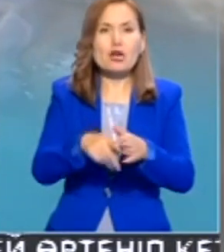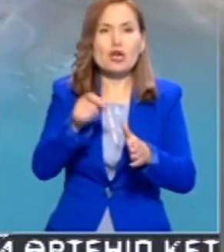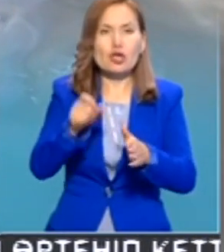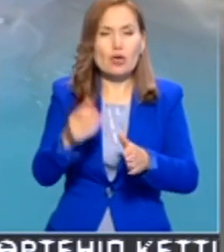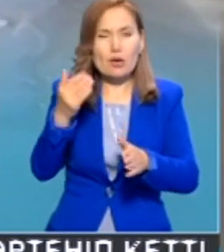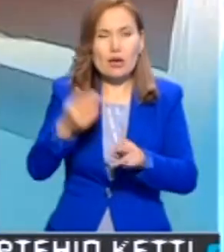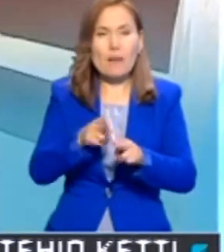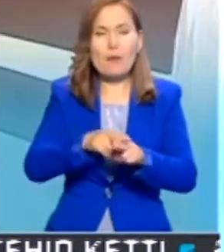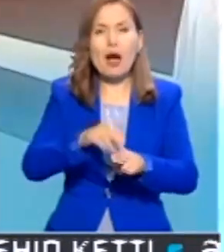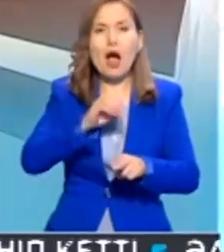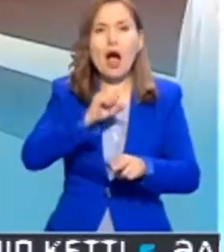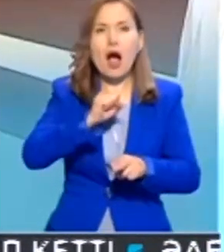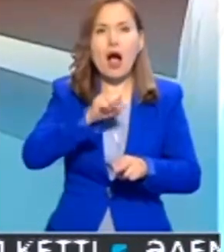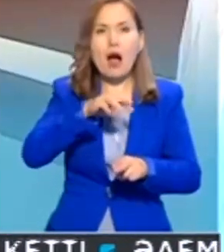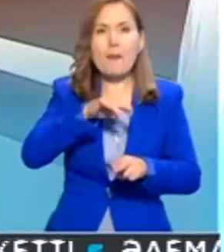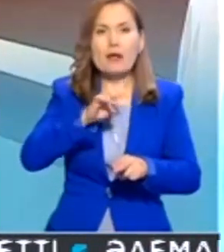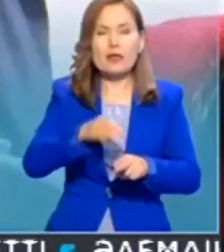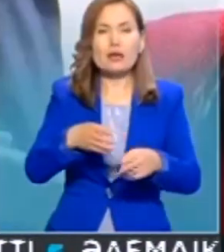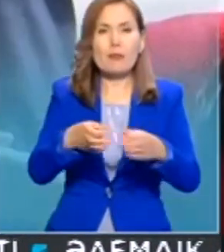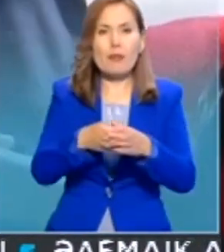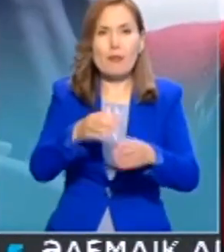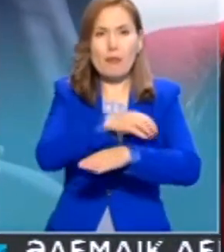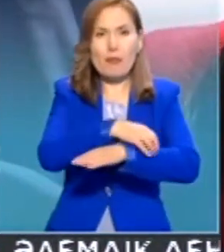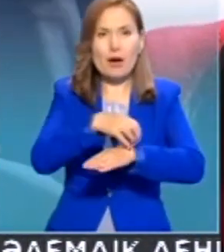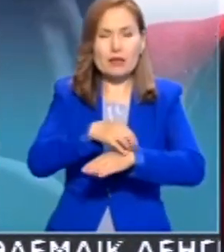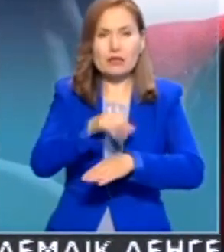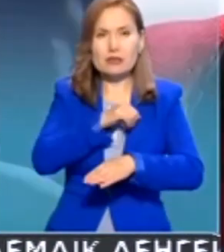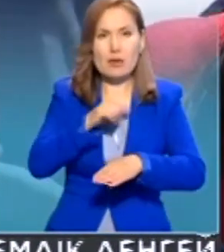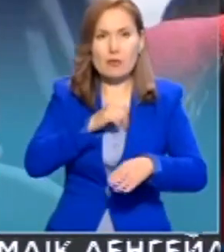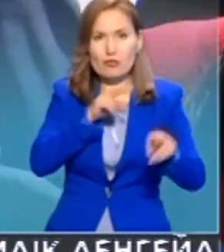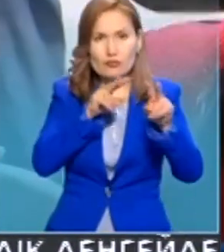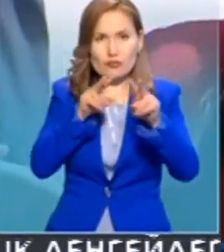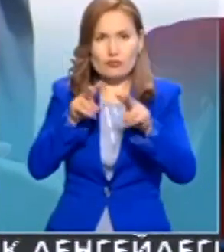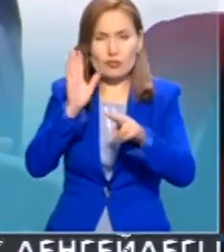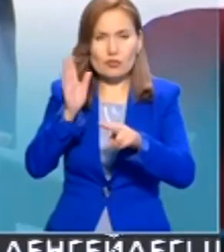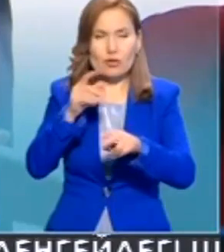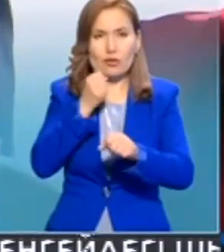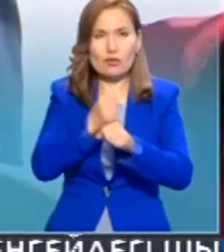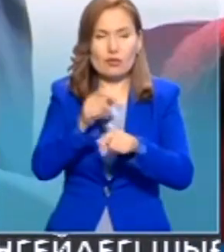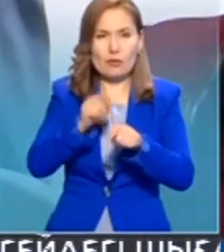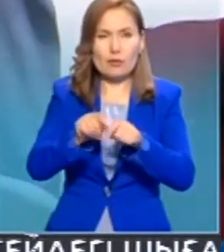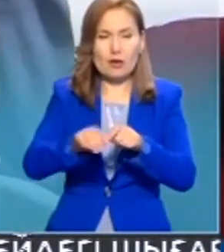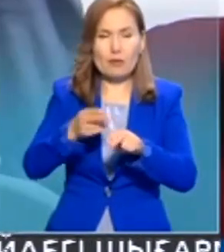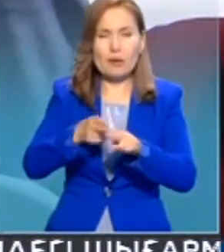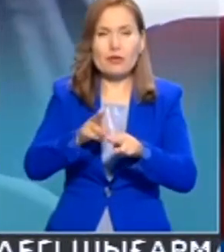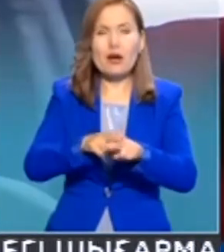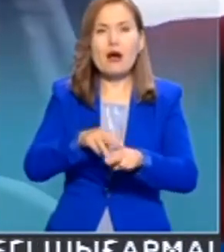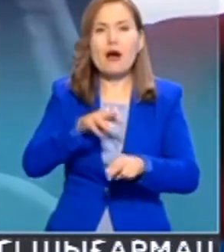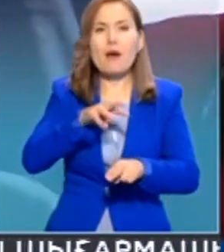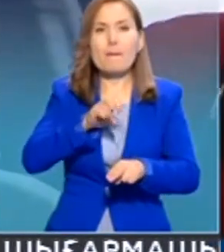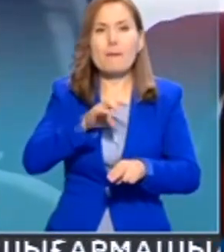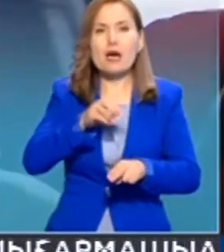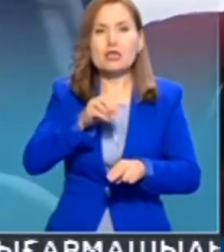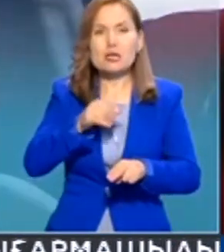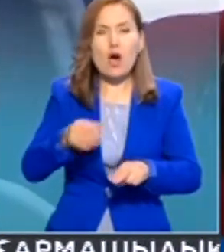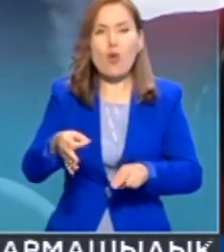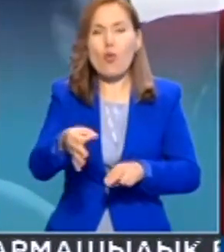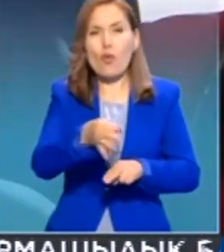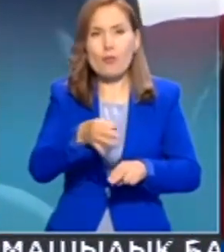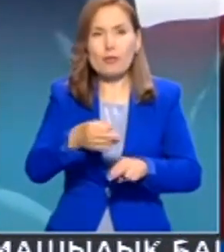мен Аманат партиясының бақылауында. Маңғыстау жұртшылығы ыстық ықыласпен қабылдап жатыр деп айта аламыз. Өңірлерді,